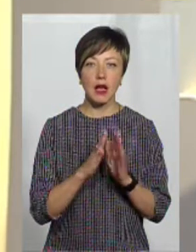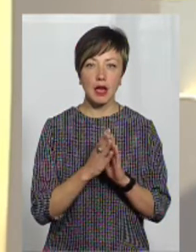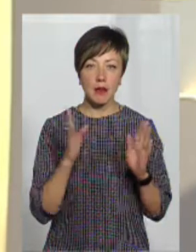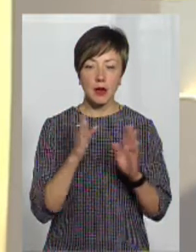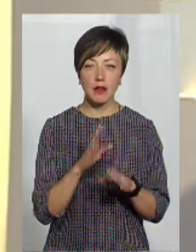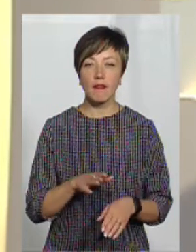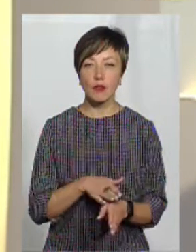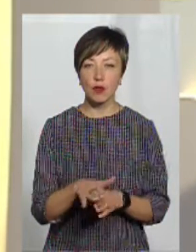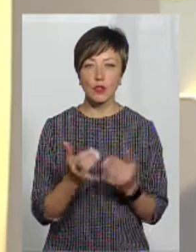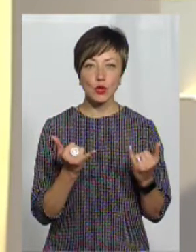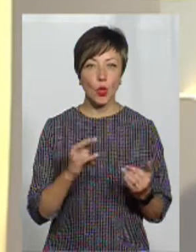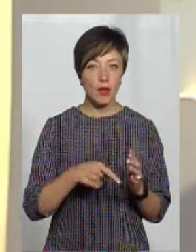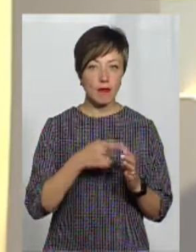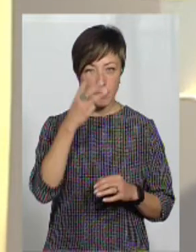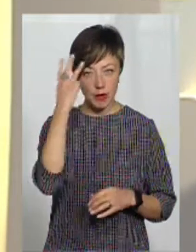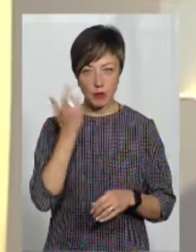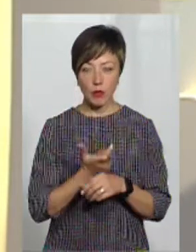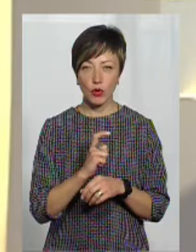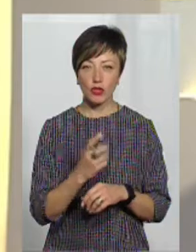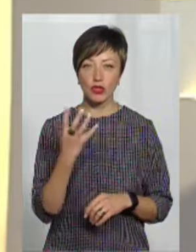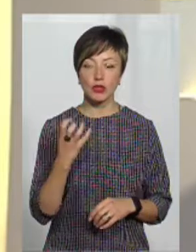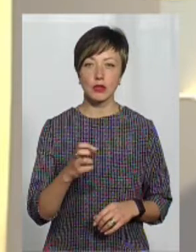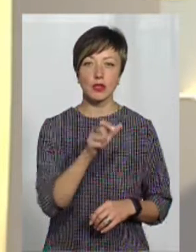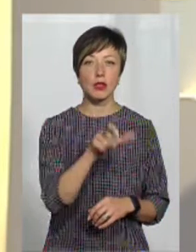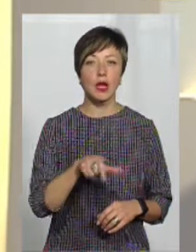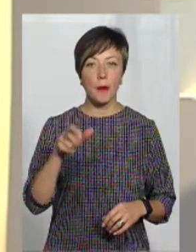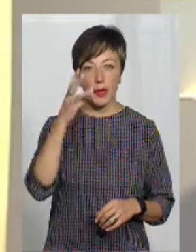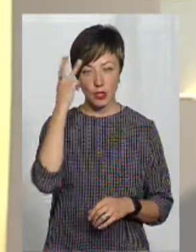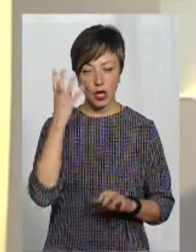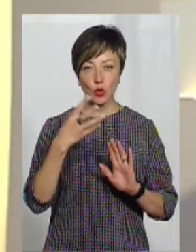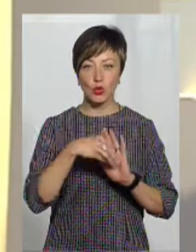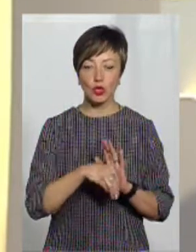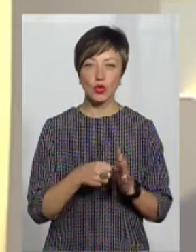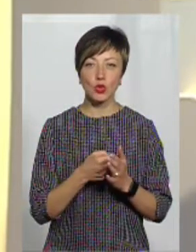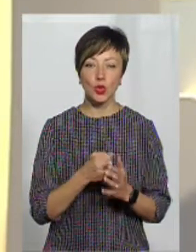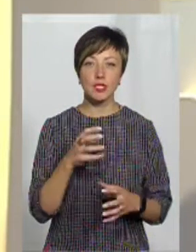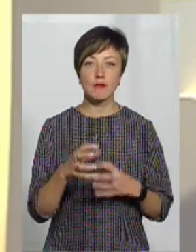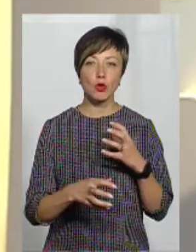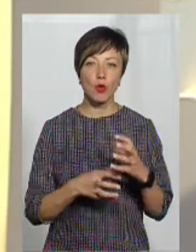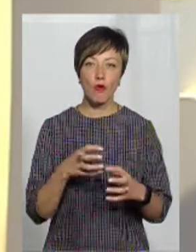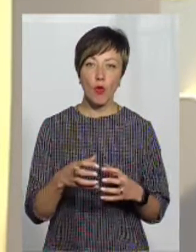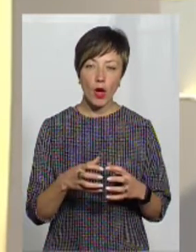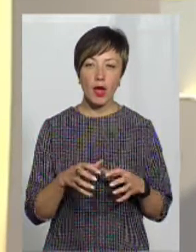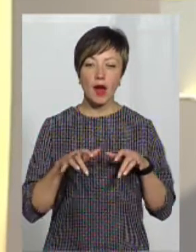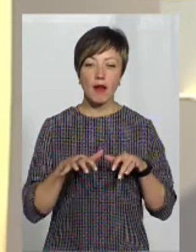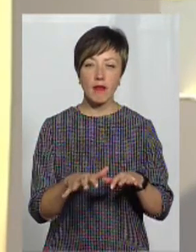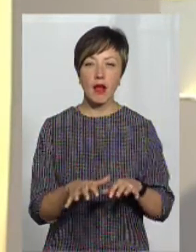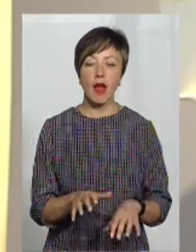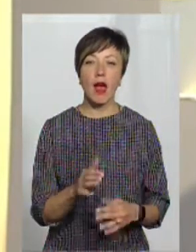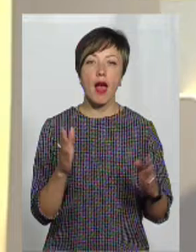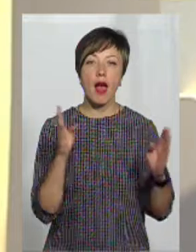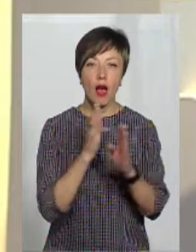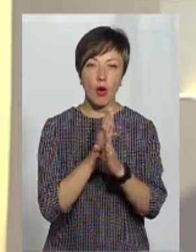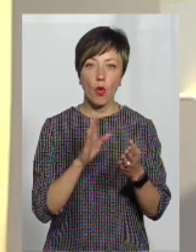відбувся сьогодні у Хмельницькому. Понад 400 хмельничан долучилися до світової хвилі екострайків,